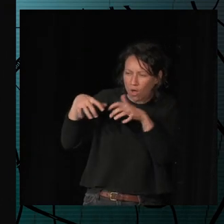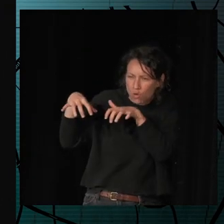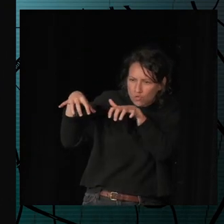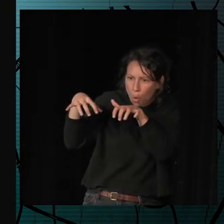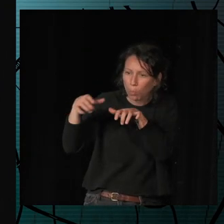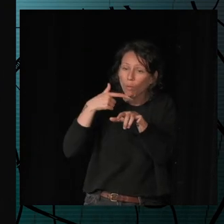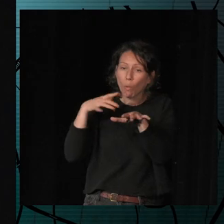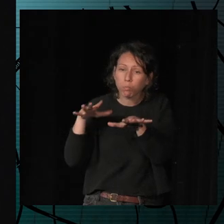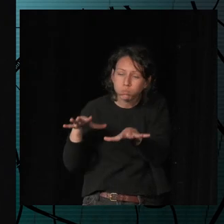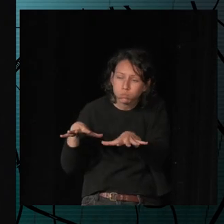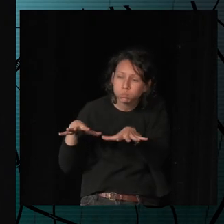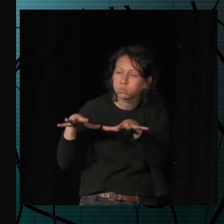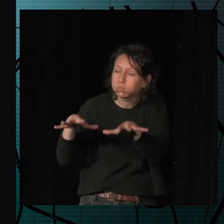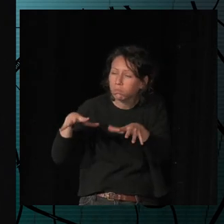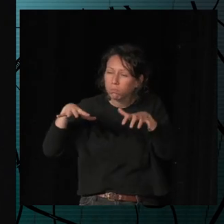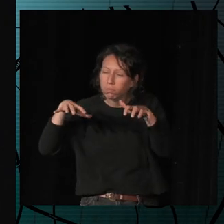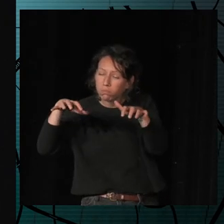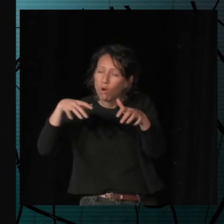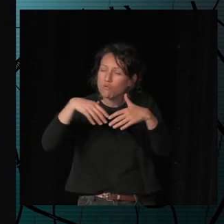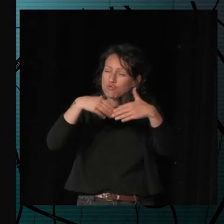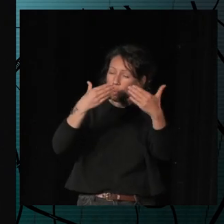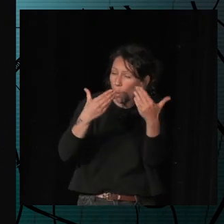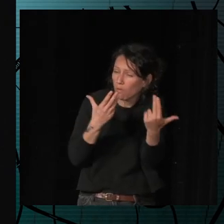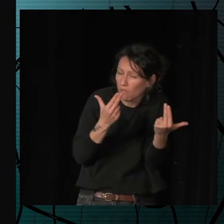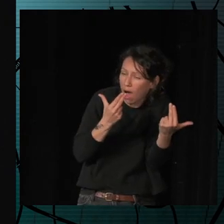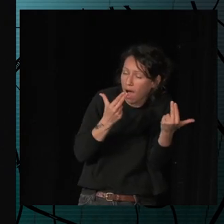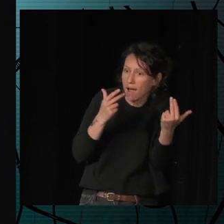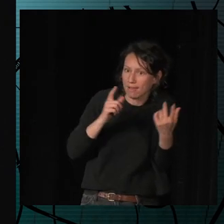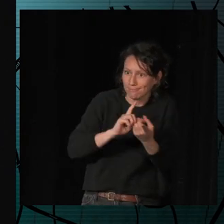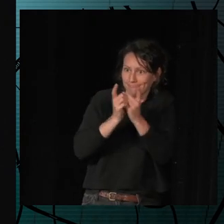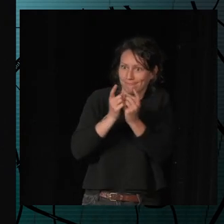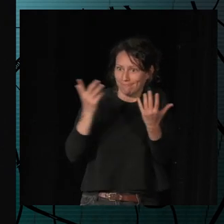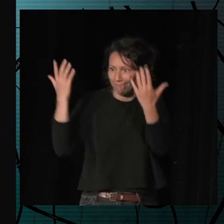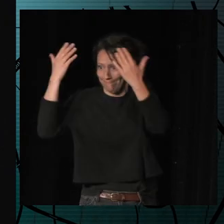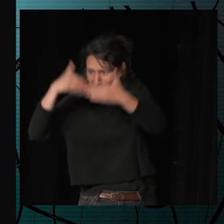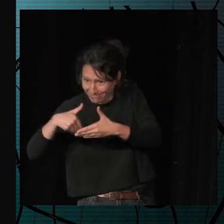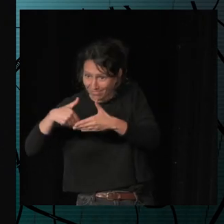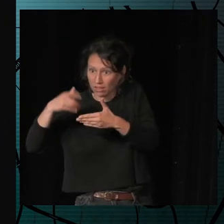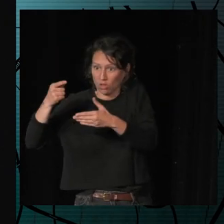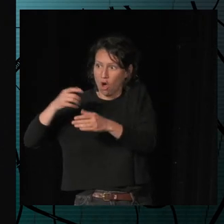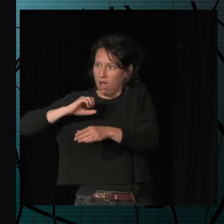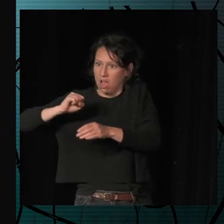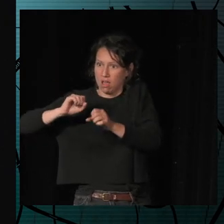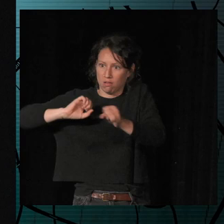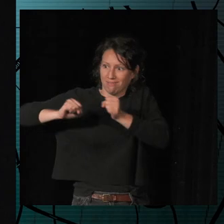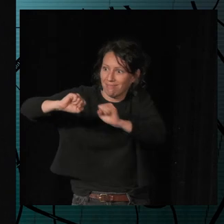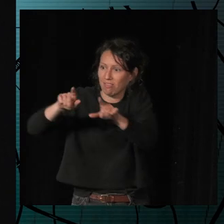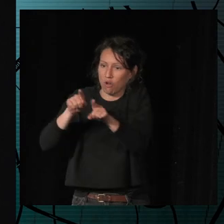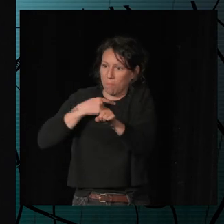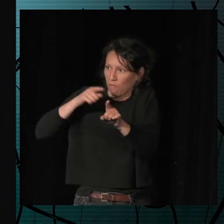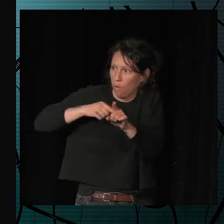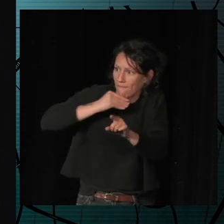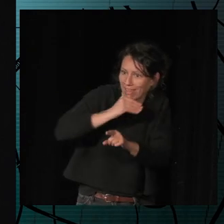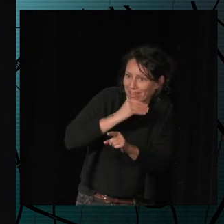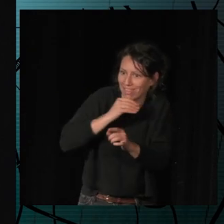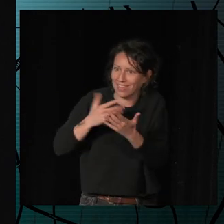efficace pas trop efficace le le jour et la nuit d'avoir ces fameux rapasses qui eux courent aussi vite que nous et ça crée une dynamique qui